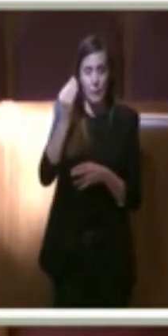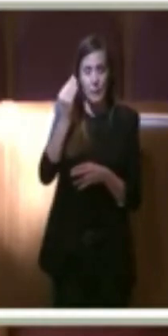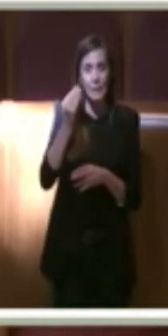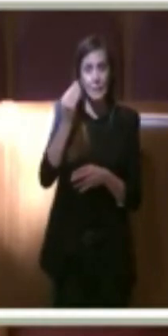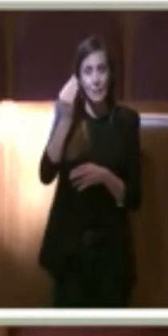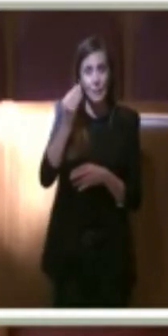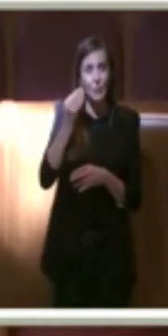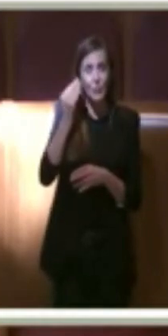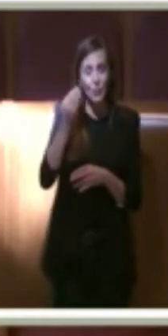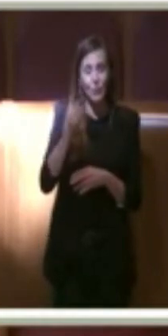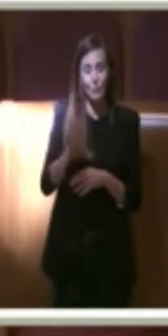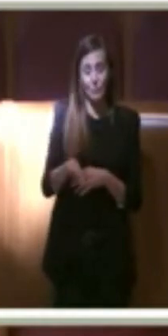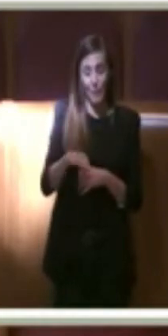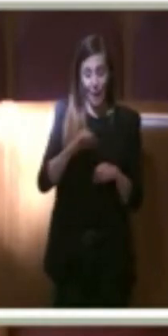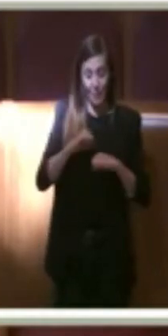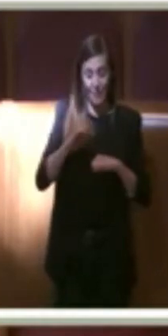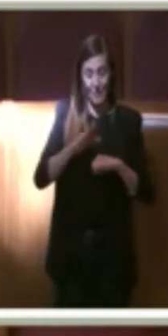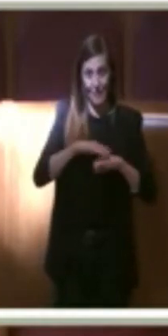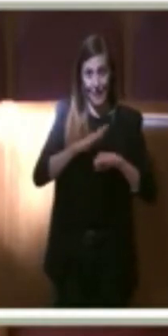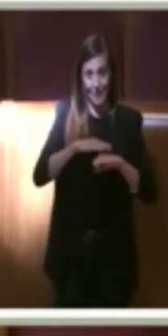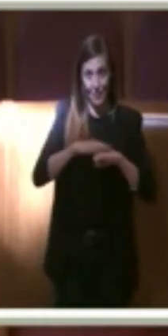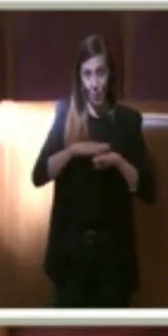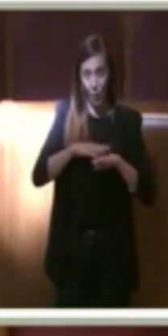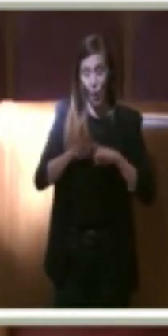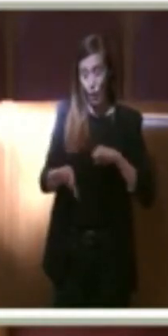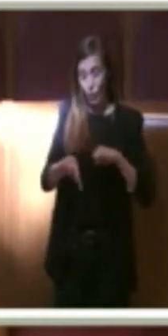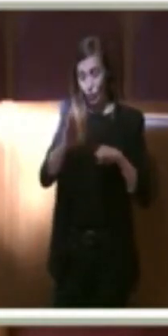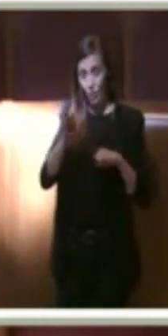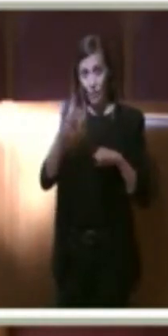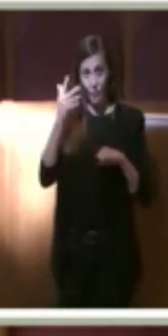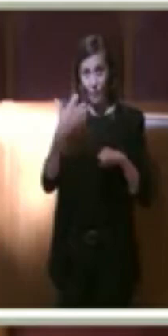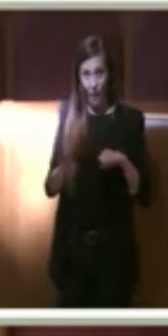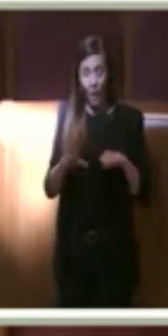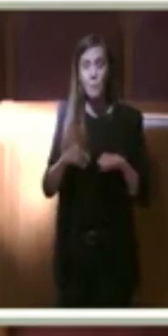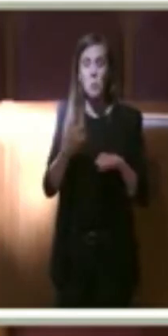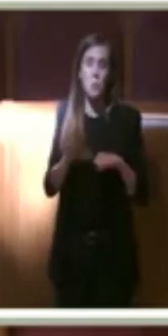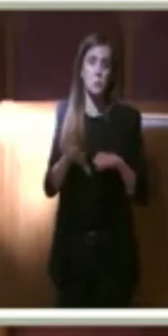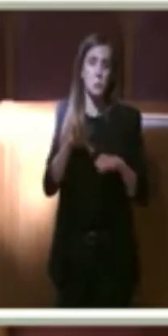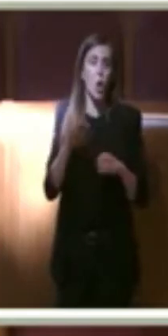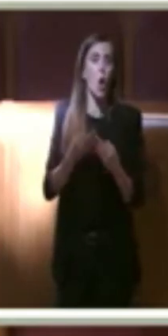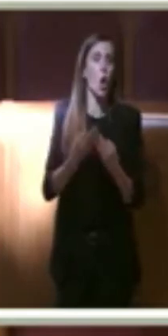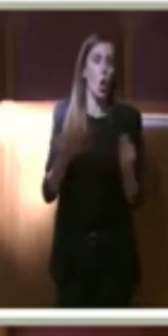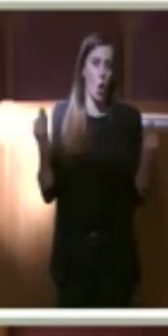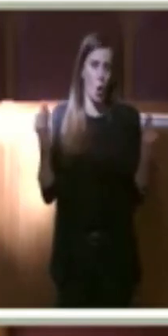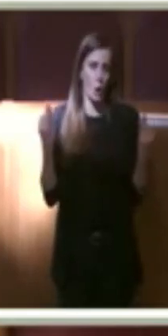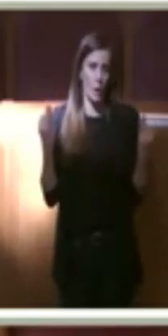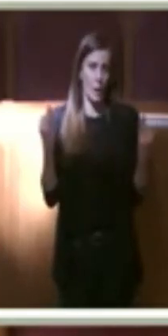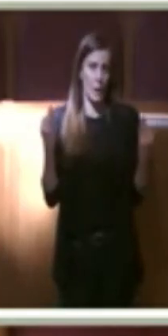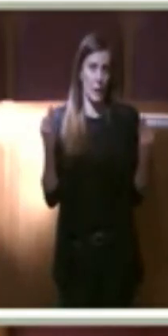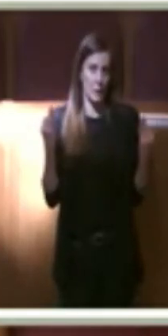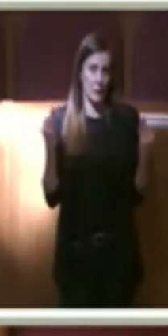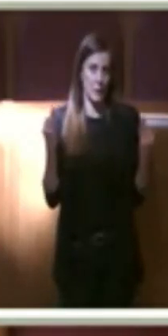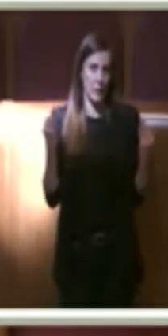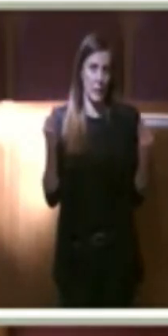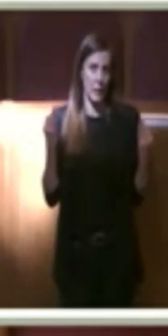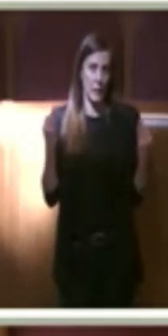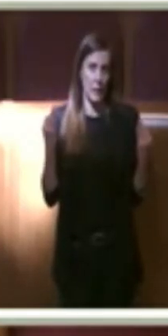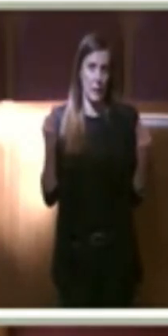la scelta che abbia fatto questa amministrazione sia la scelta corretta. E tutto questo, come